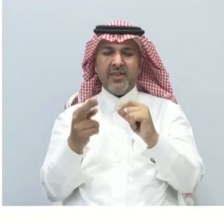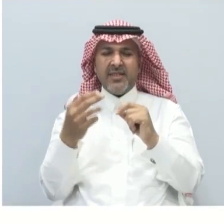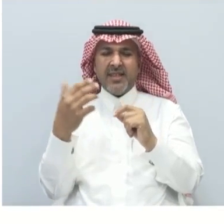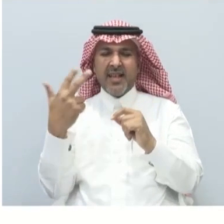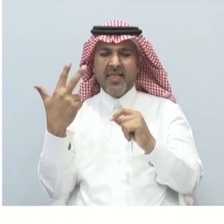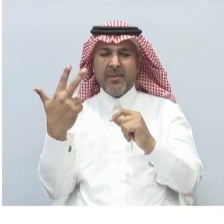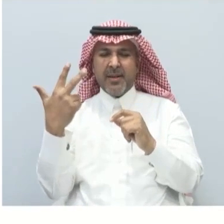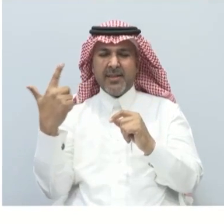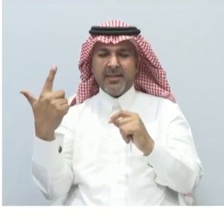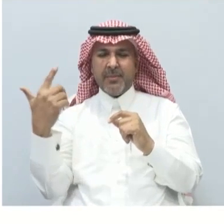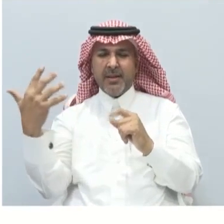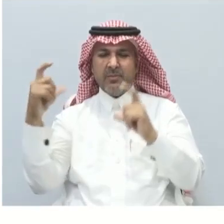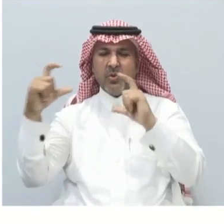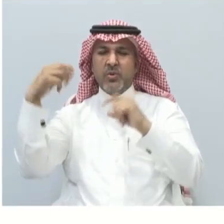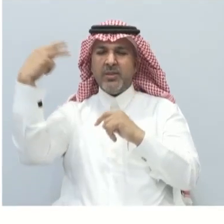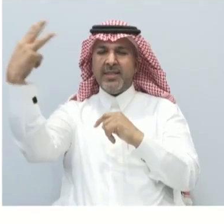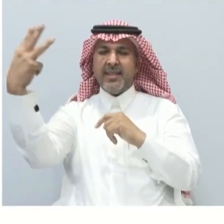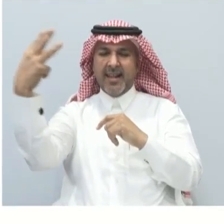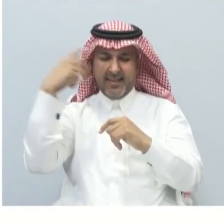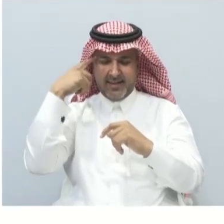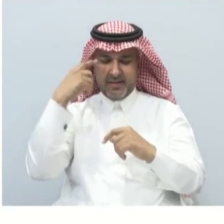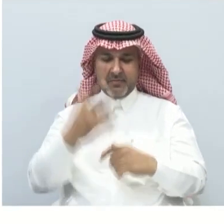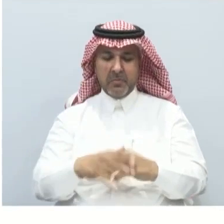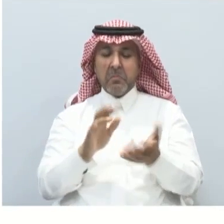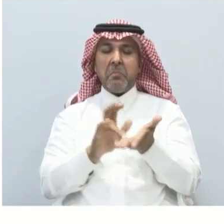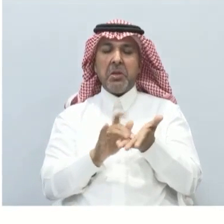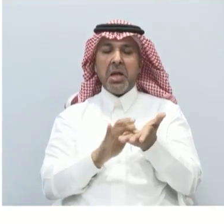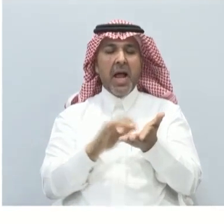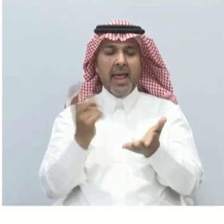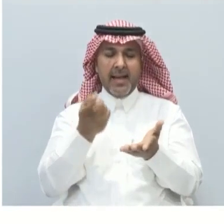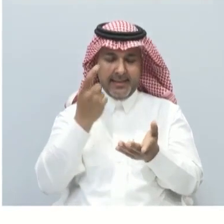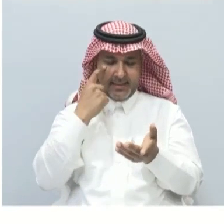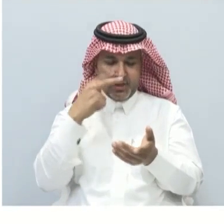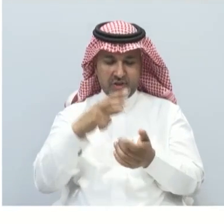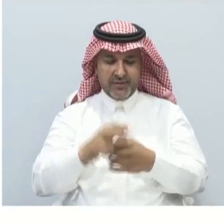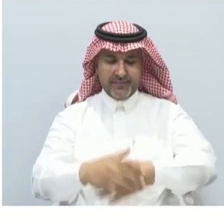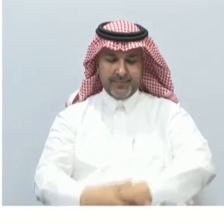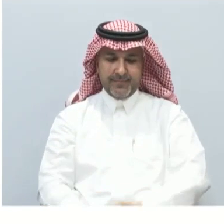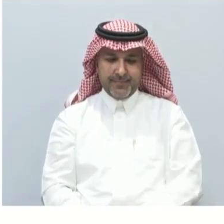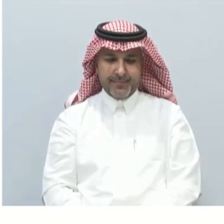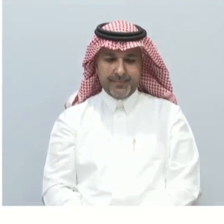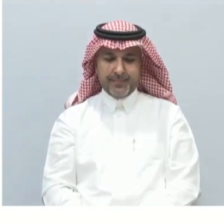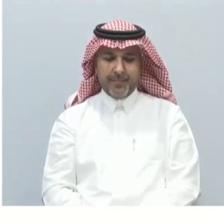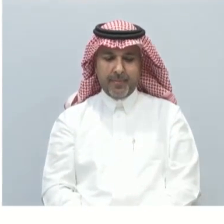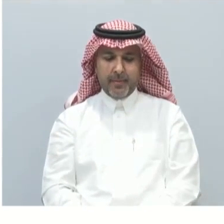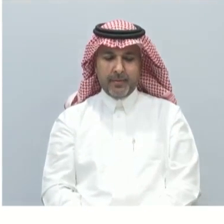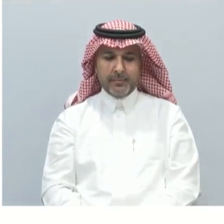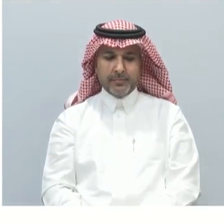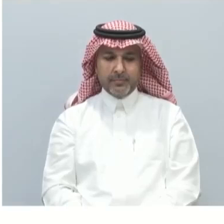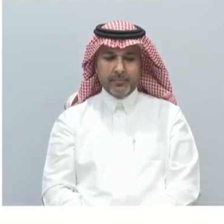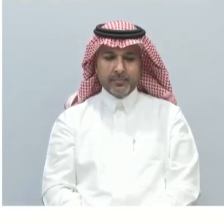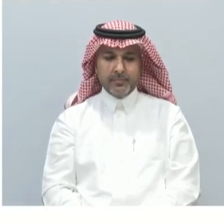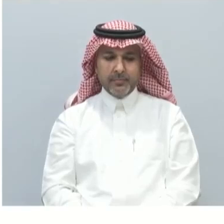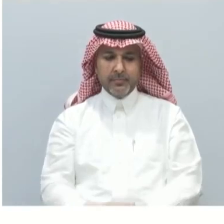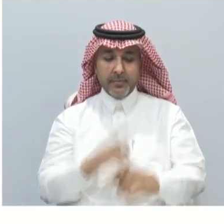0.875 الكل اس كم الكل اس ثلاثه طبعا مثل المسائل نحتاج فيها الى الاله الحاسبه فنكتب